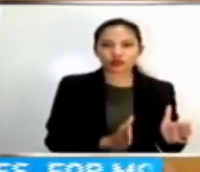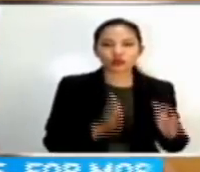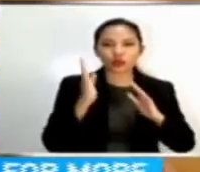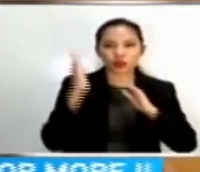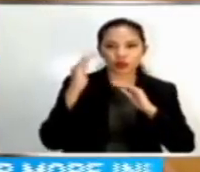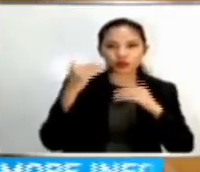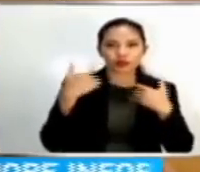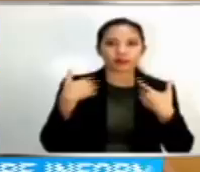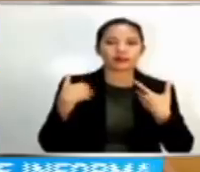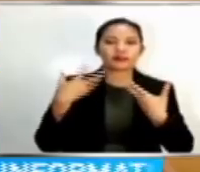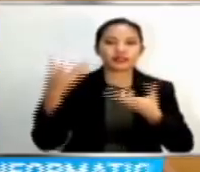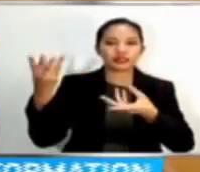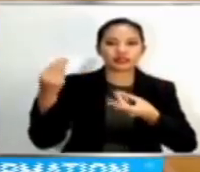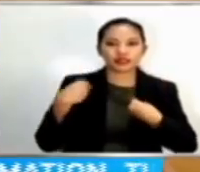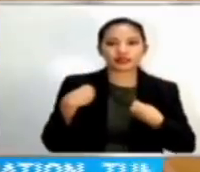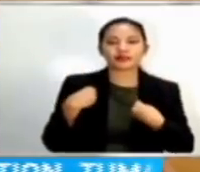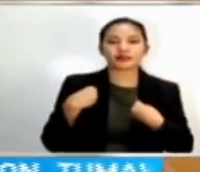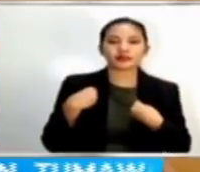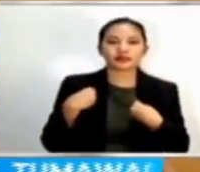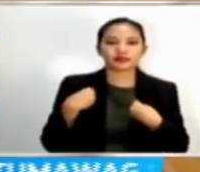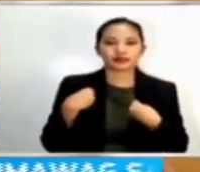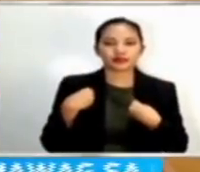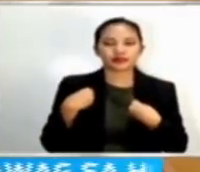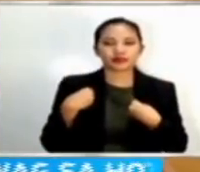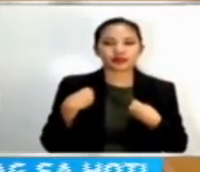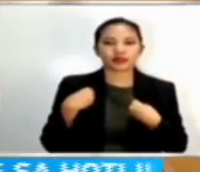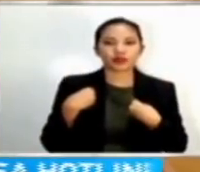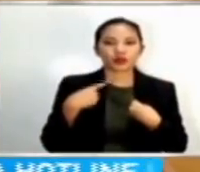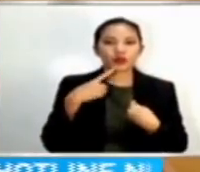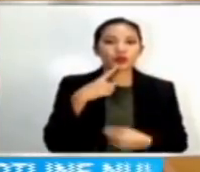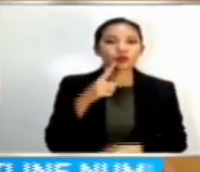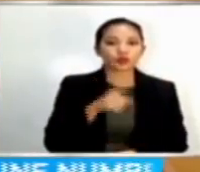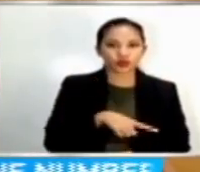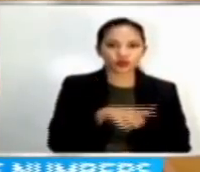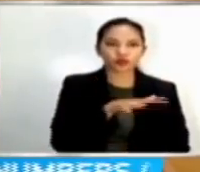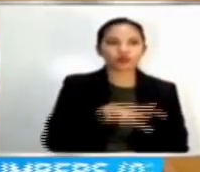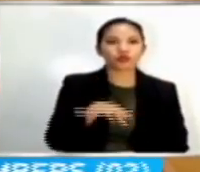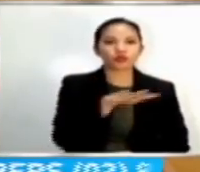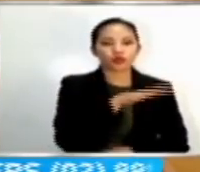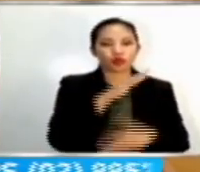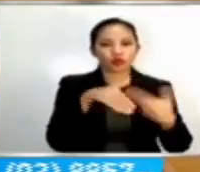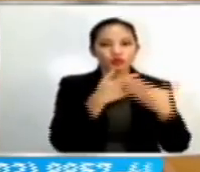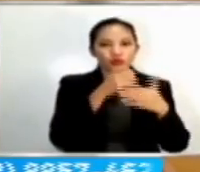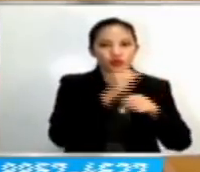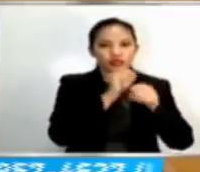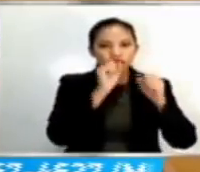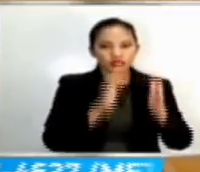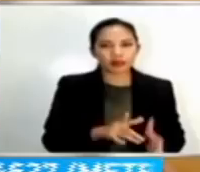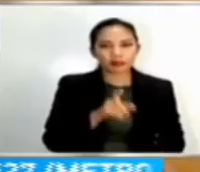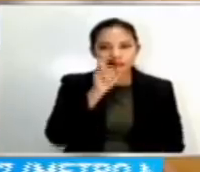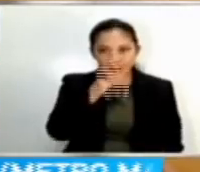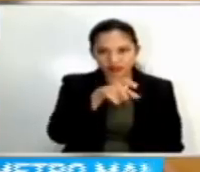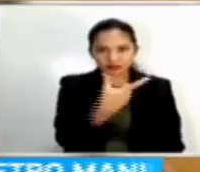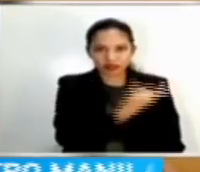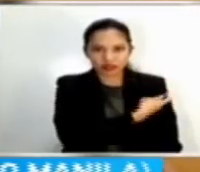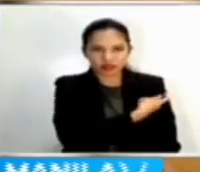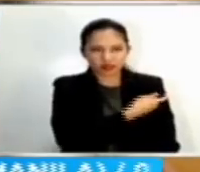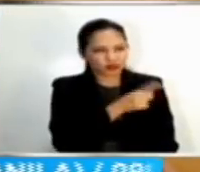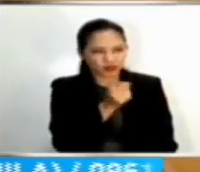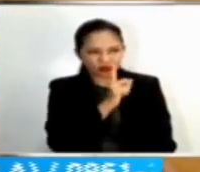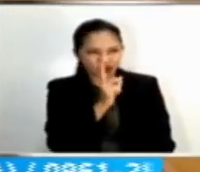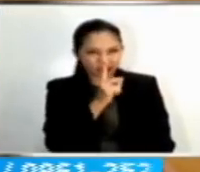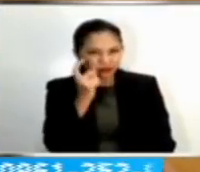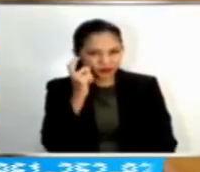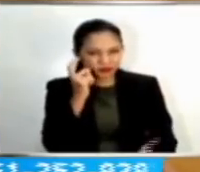na ho ng kumbaga ng kanilang direktiba sa lahat ng kanilang empleyado na dapat na magbakuna na sila. Ano ho ang tingin niyo diyan? Mangyayari ba